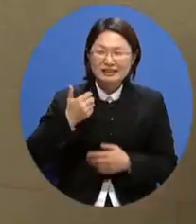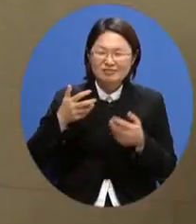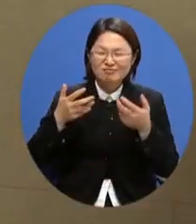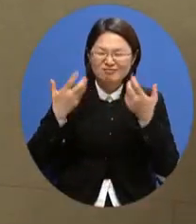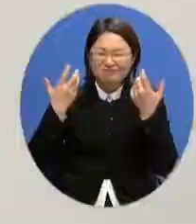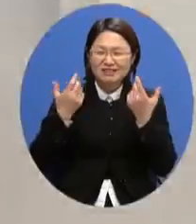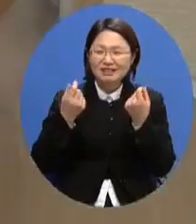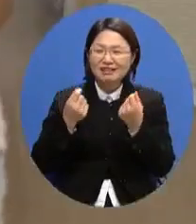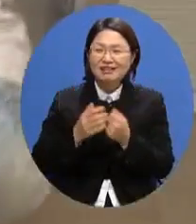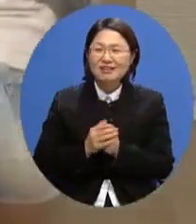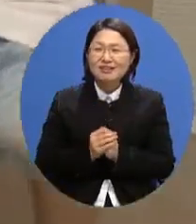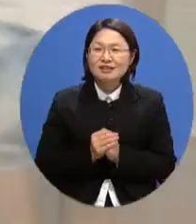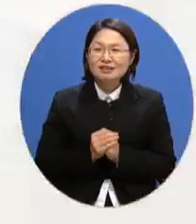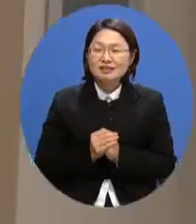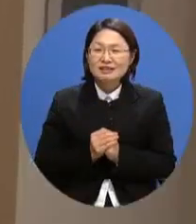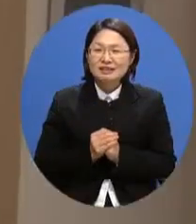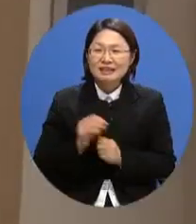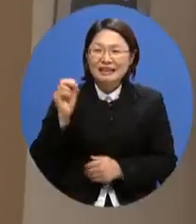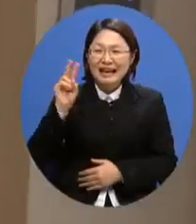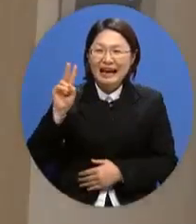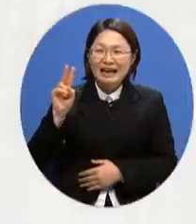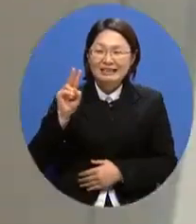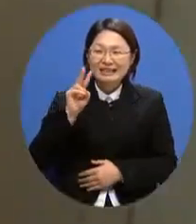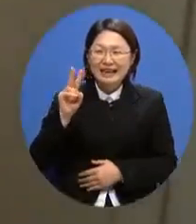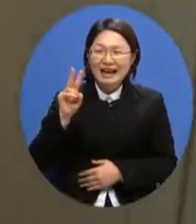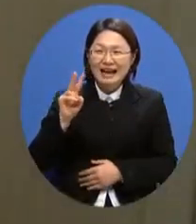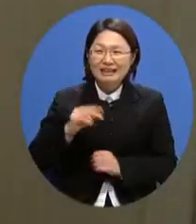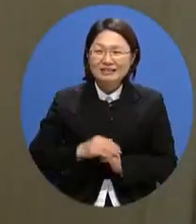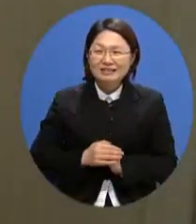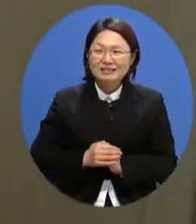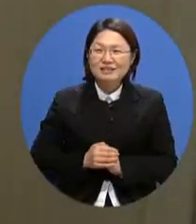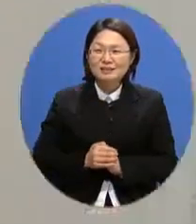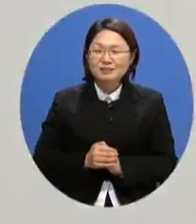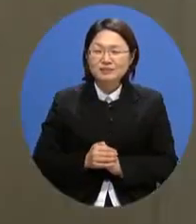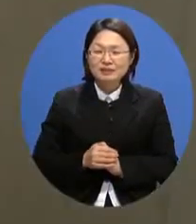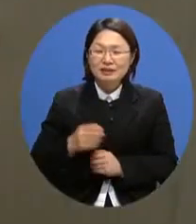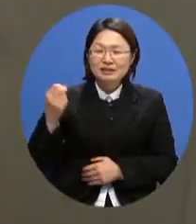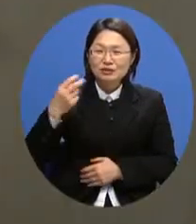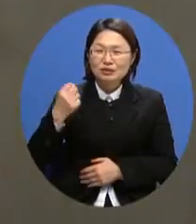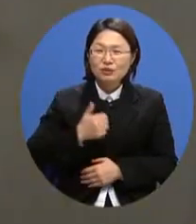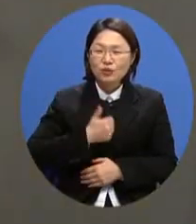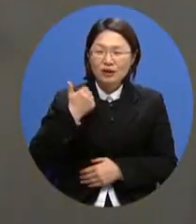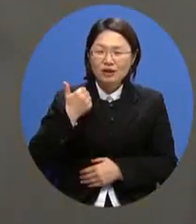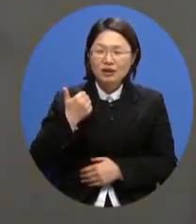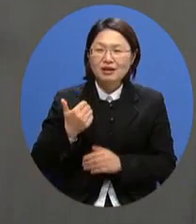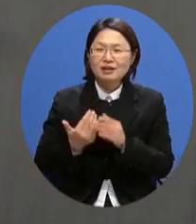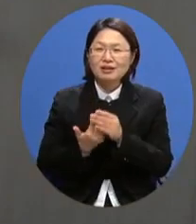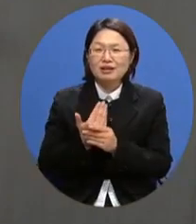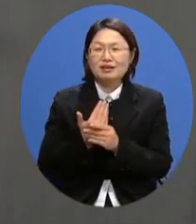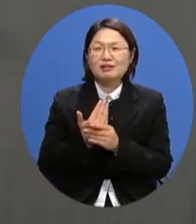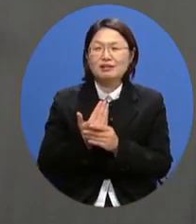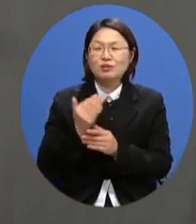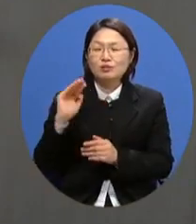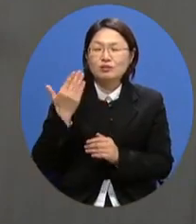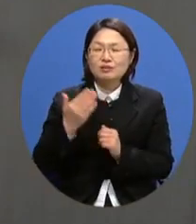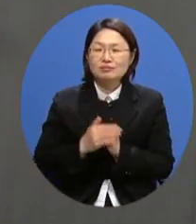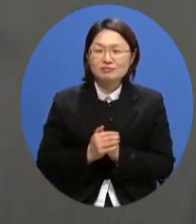좀 내려놔. 잘해줘야지 하면서도 자꾸 화를 내게 된다는 엄마.